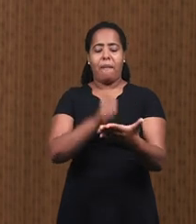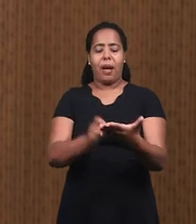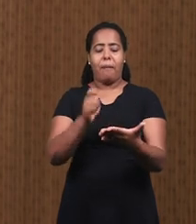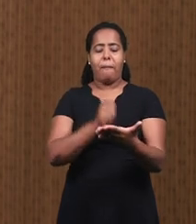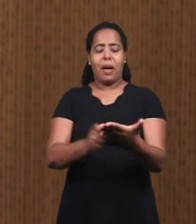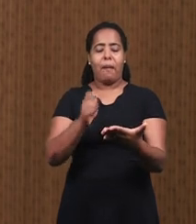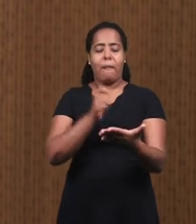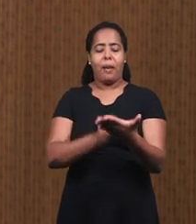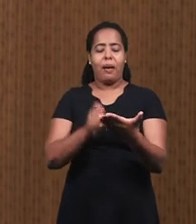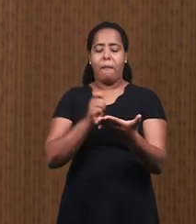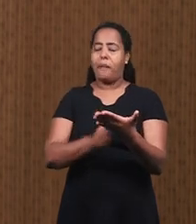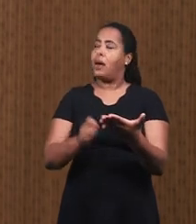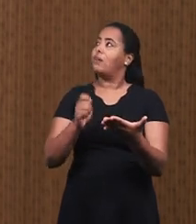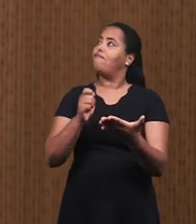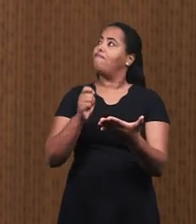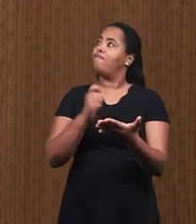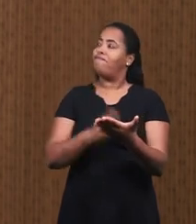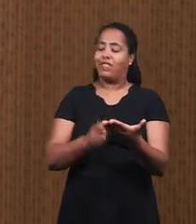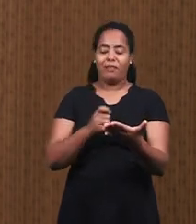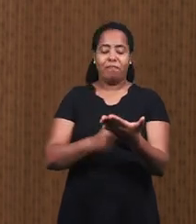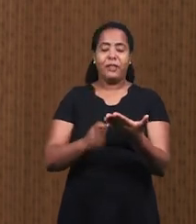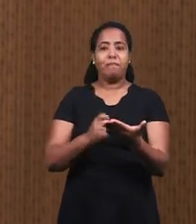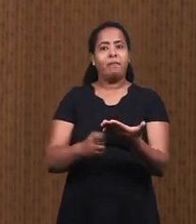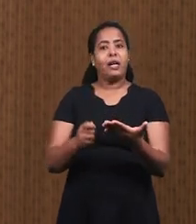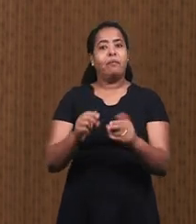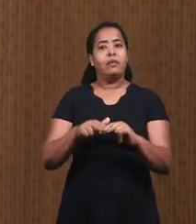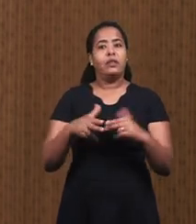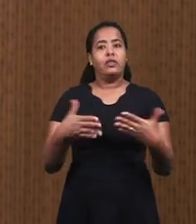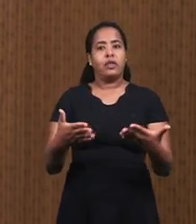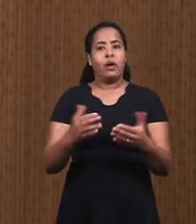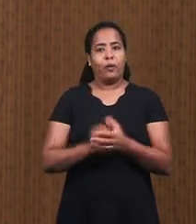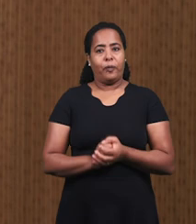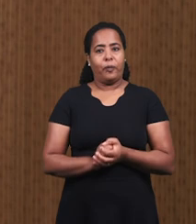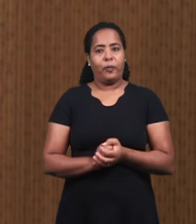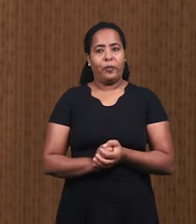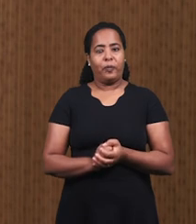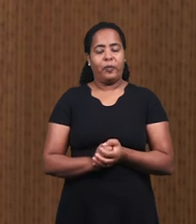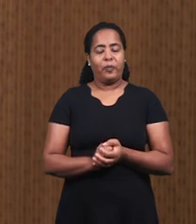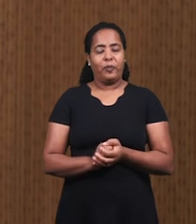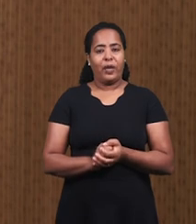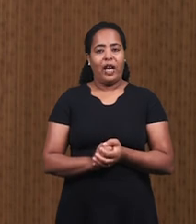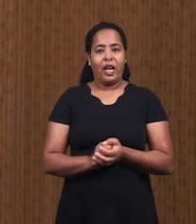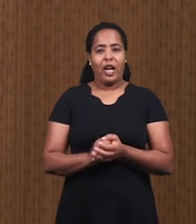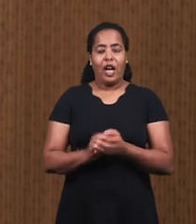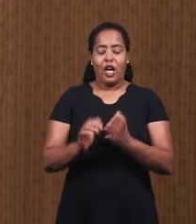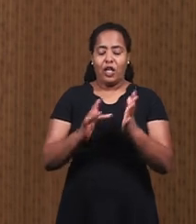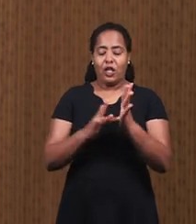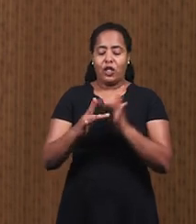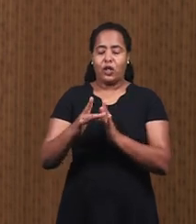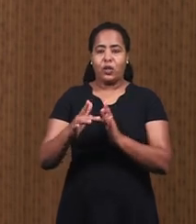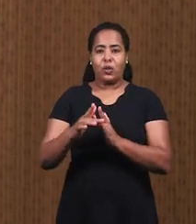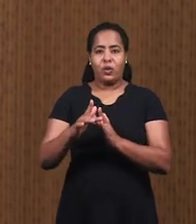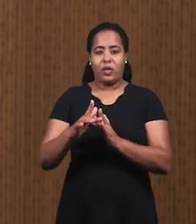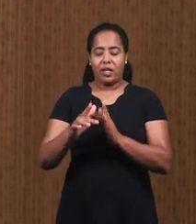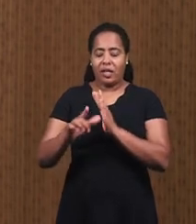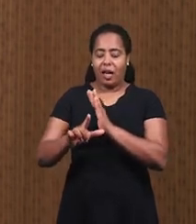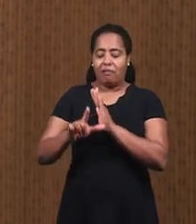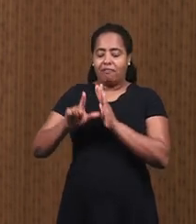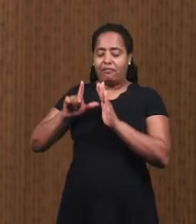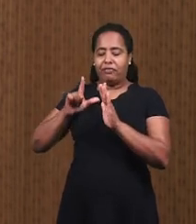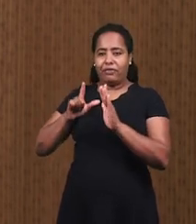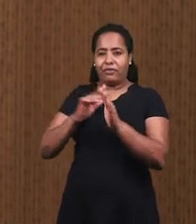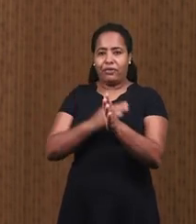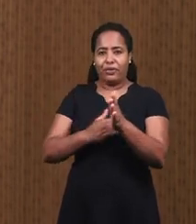Tout l'Ancien Testament va s'inspirer en Jésus. Pourquoi? Parce que Jésus, il est avant toute chose. Le début